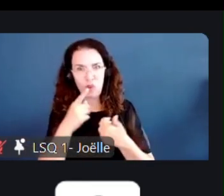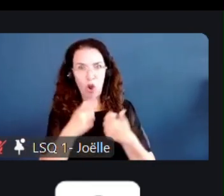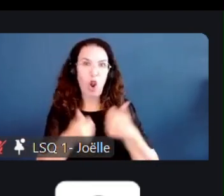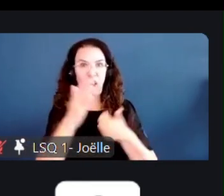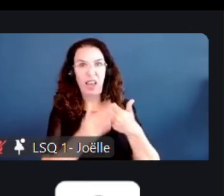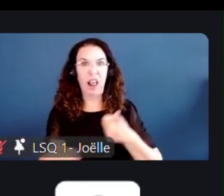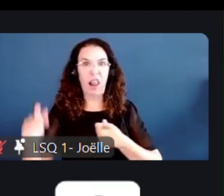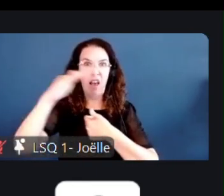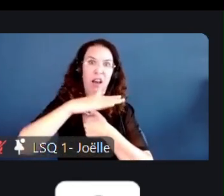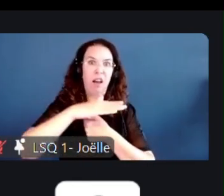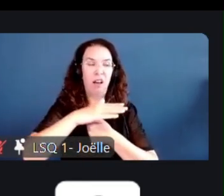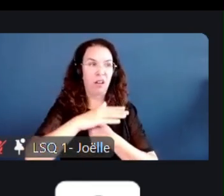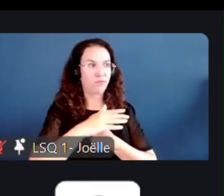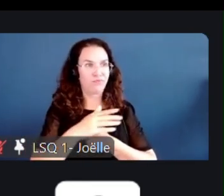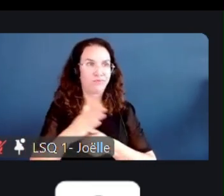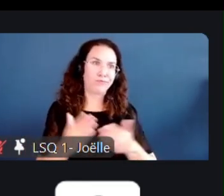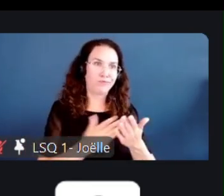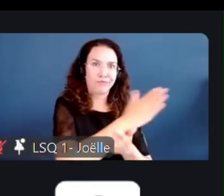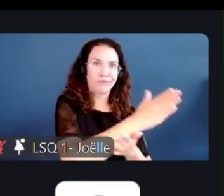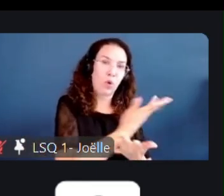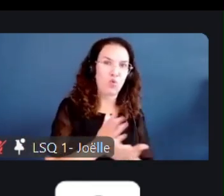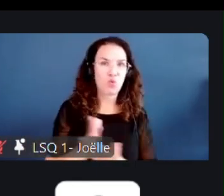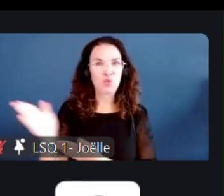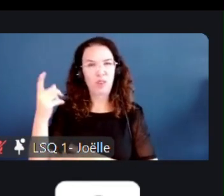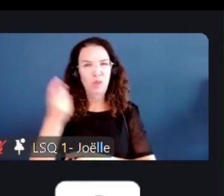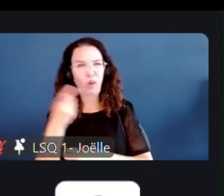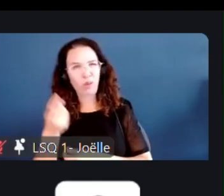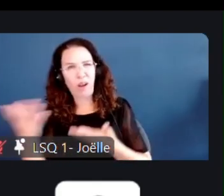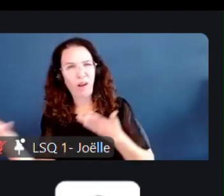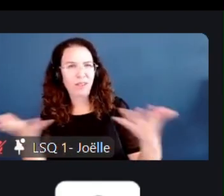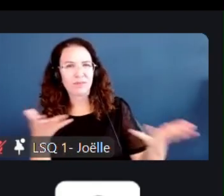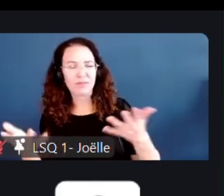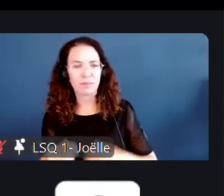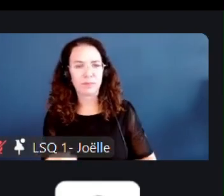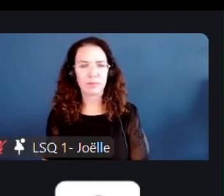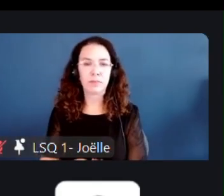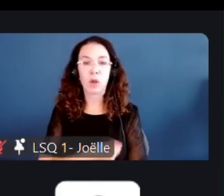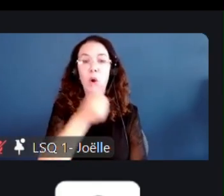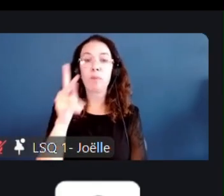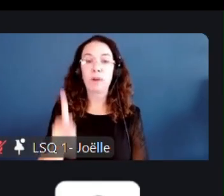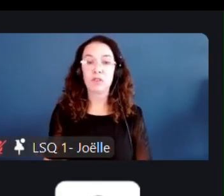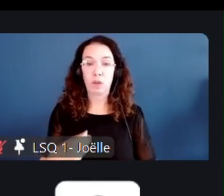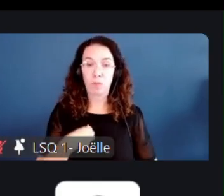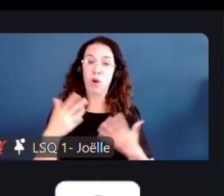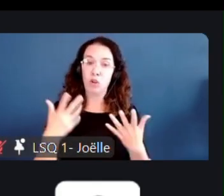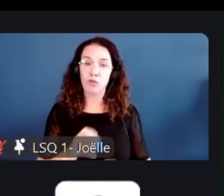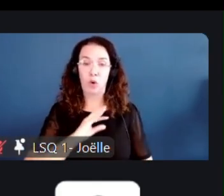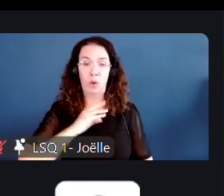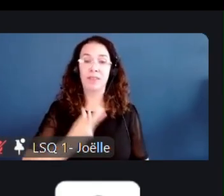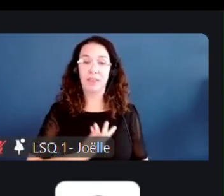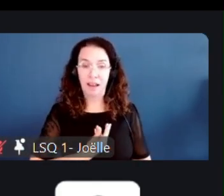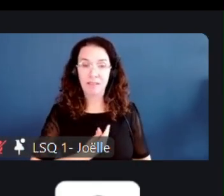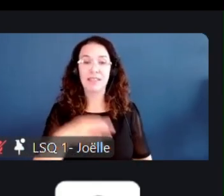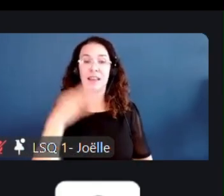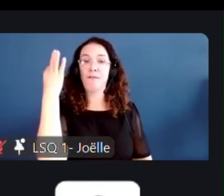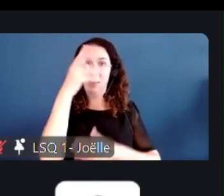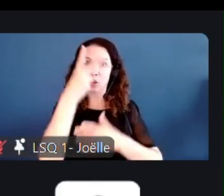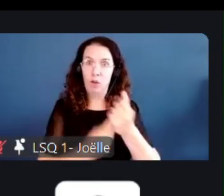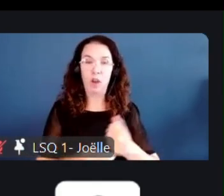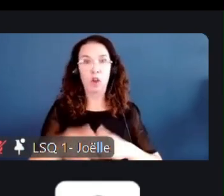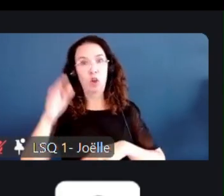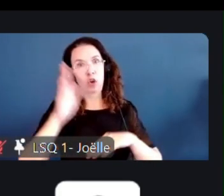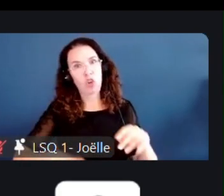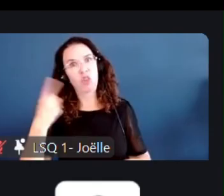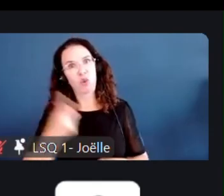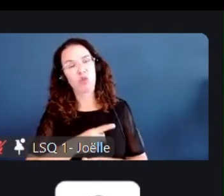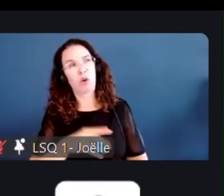des choix et ça fait partie de notre vécu. Une autre personne témoigne, j'aimerais pouvoir être trans et francophone au lieu de